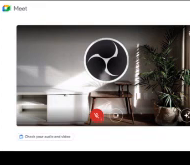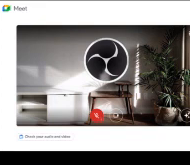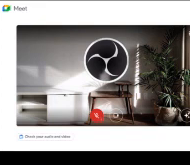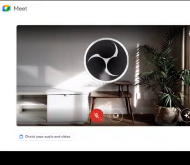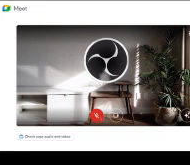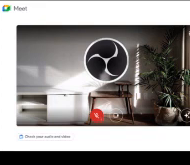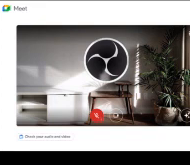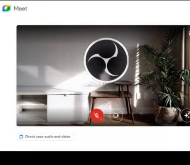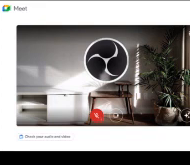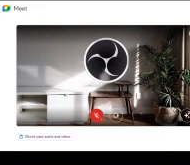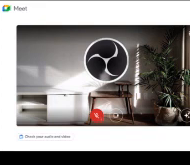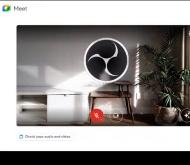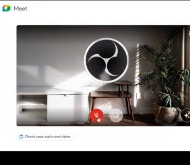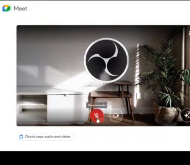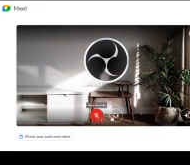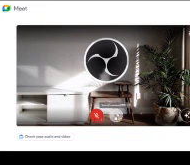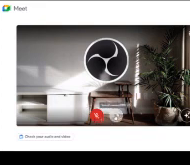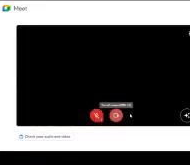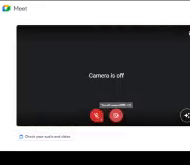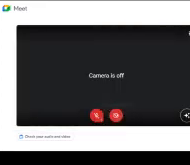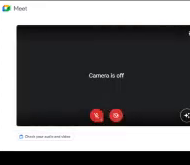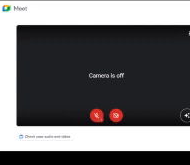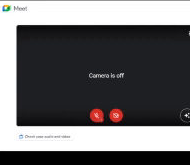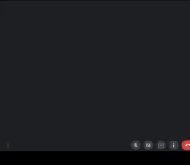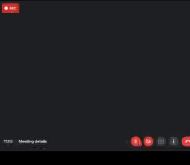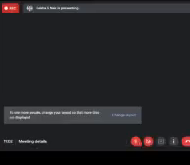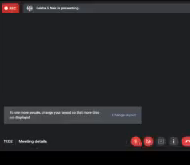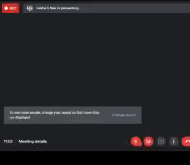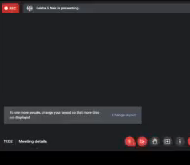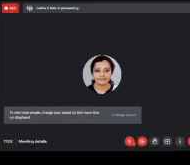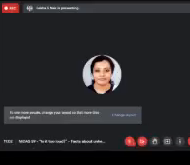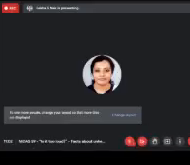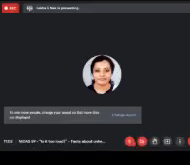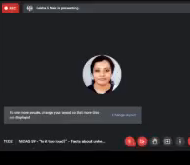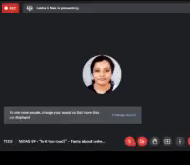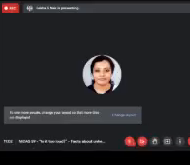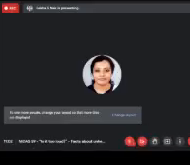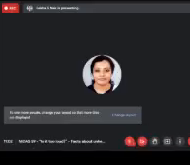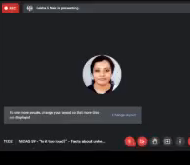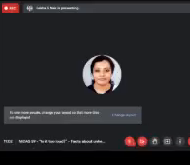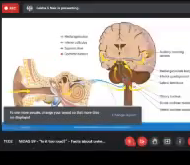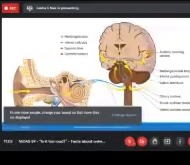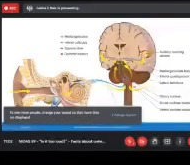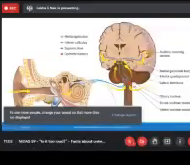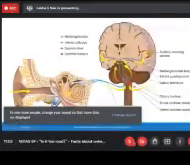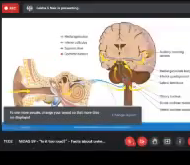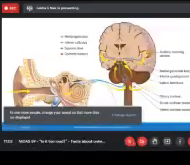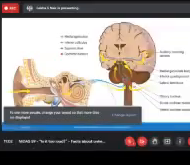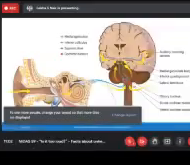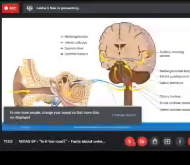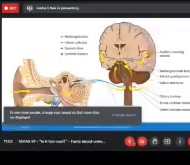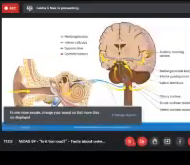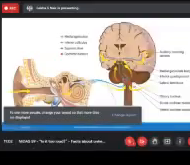നമ്മൾ കേൾക്കുന്ന ശബ്ദം എന്താണെന്ന് നമ്മളെ ഈ ചെവിക്കുള്ളിൽ വച്ചിട്ട് ഇലക്ട്രിക്കൽ സിഗ്നലുകളാക്കി നമ്മളുടെ ഈ ഞരമ്പ്